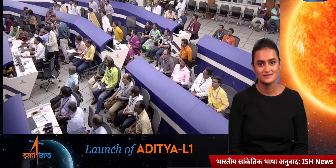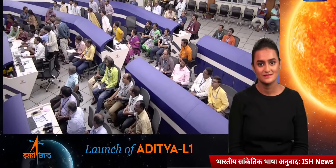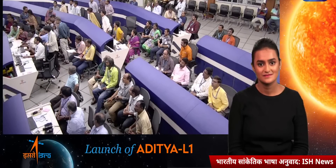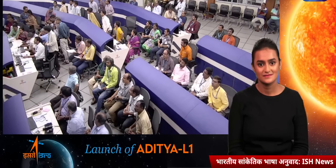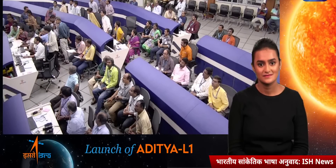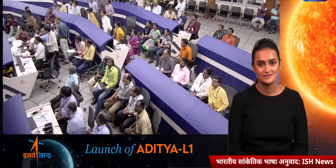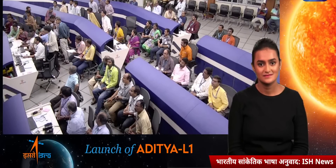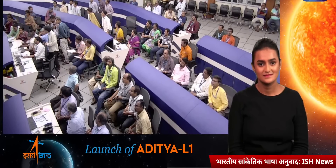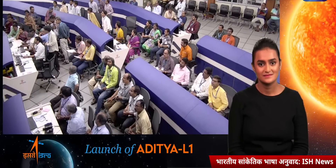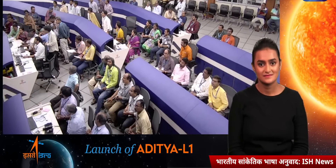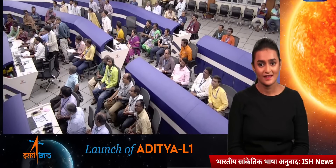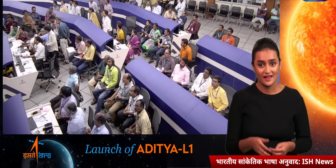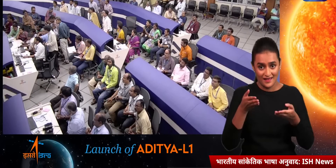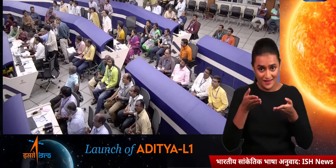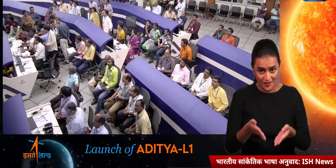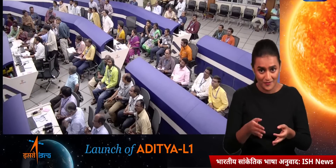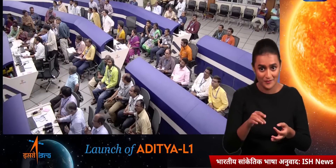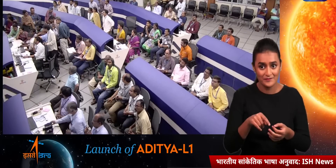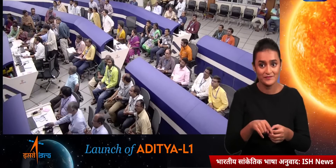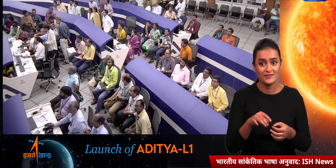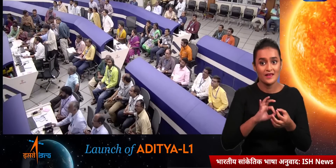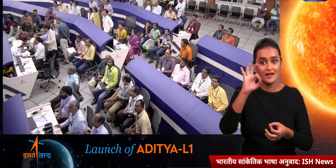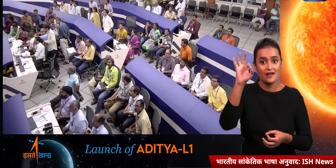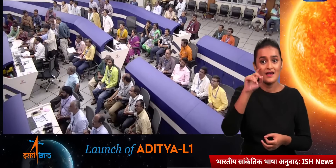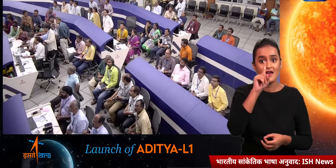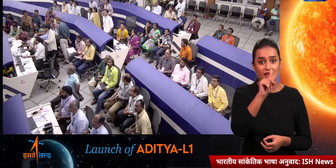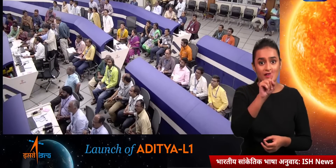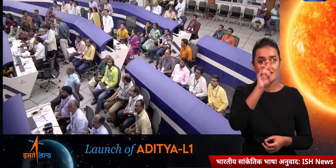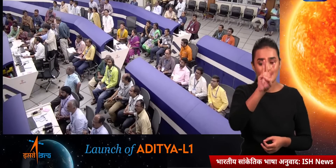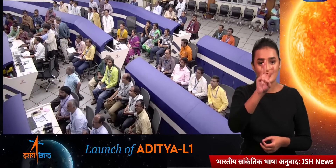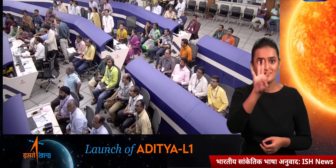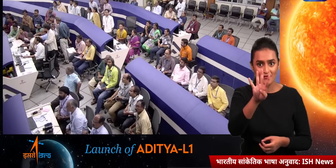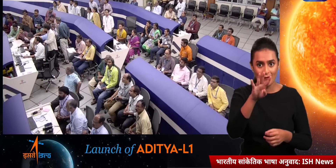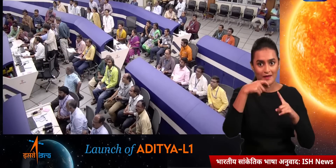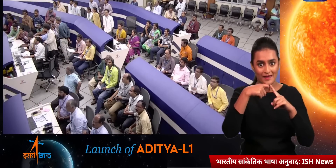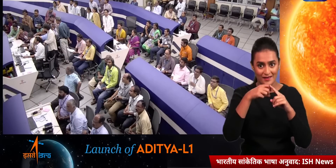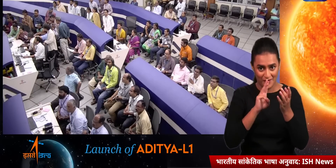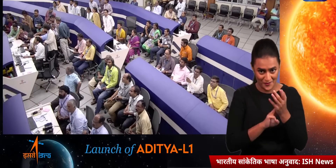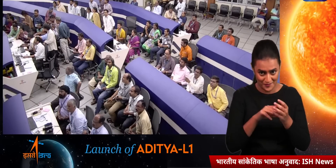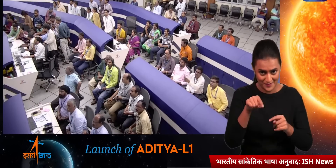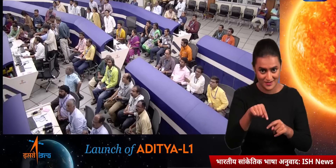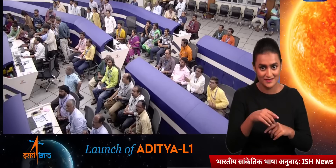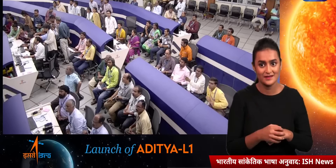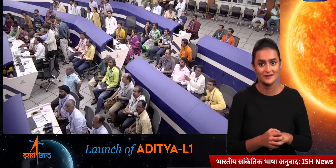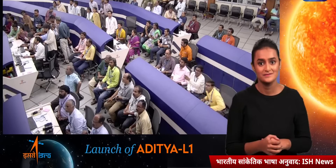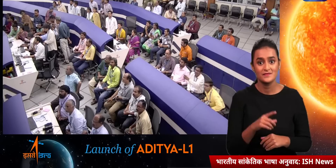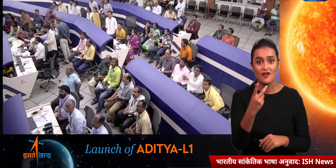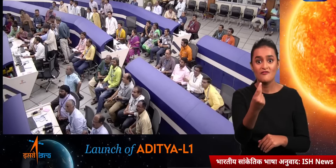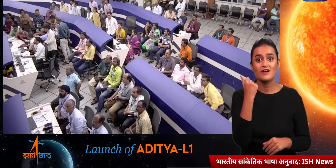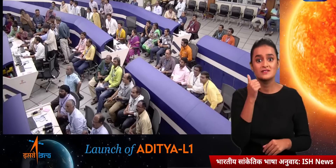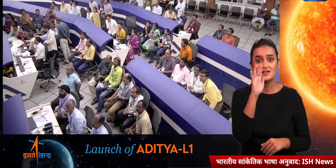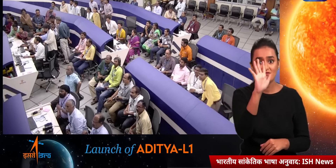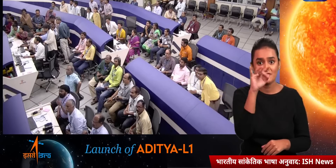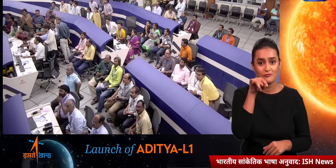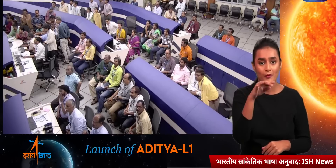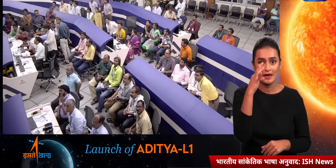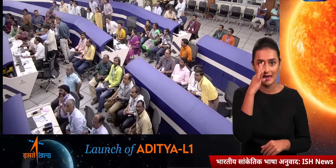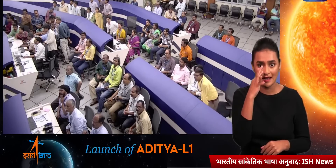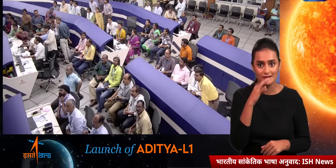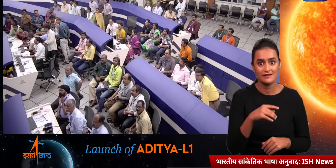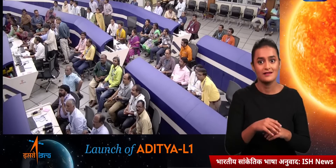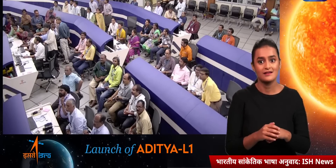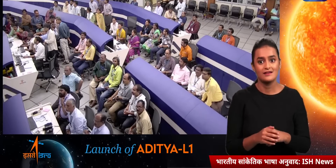वर्तमान में यान की ऊंचाई 134 किलोमीटर तथा सापेक्ष गति 5.96 किलोमीटर प्रति सेकंड।